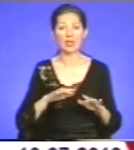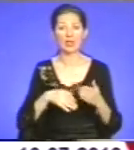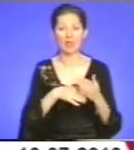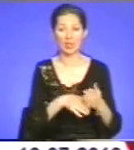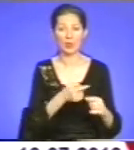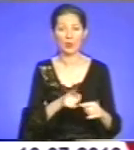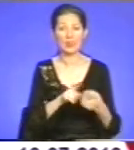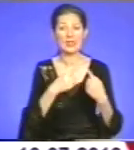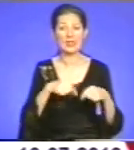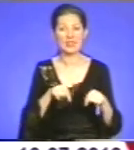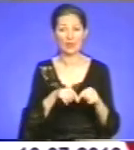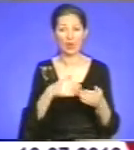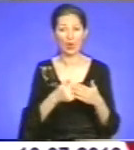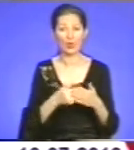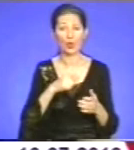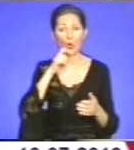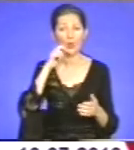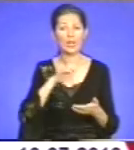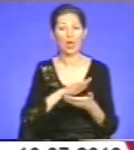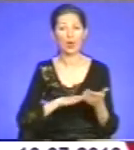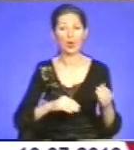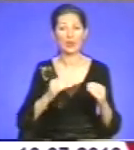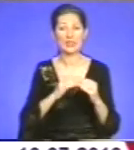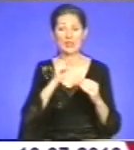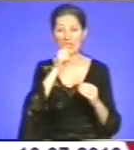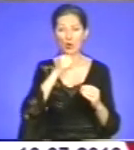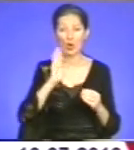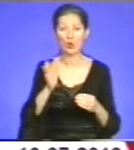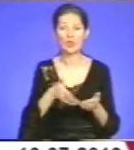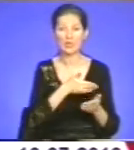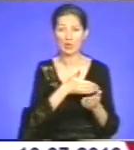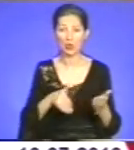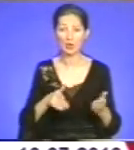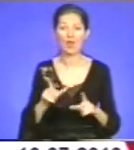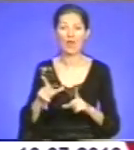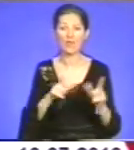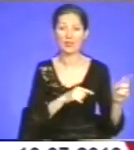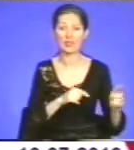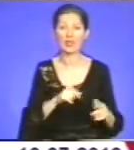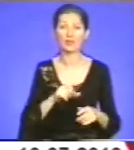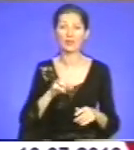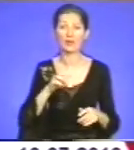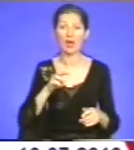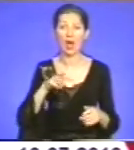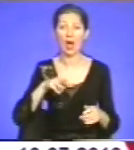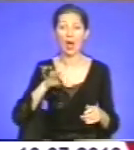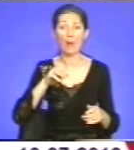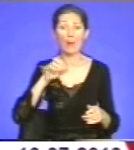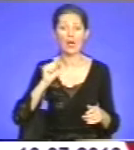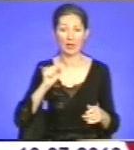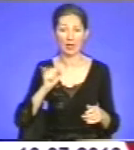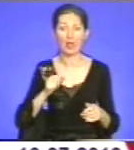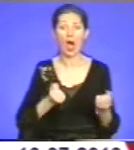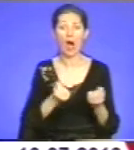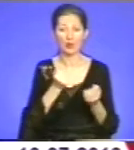сфері. Тобто Україна впродовж 10 років буде скасовувати ввізні мита на легкові автомобілі по 1% на